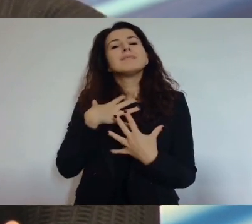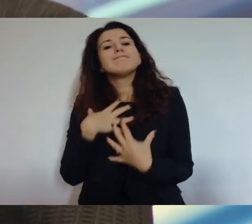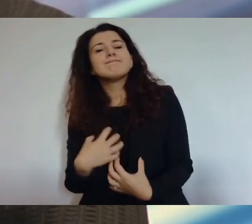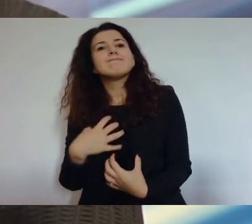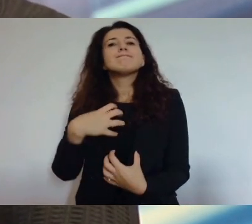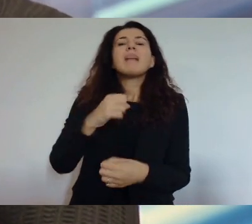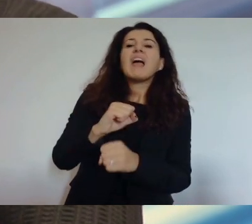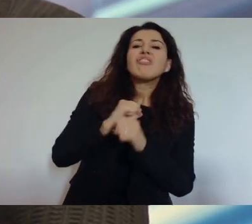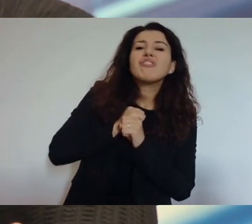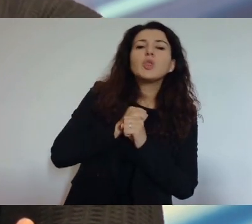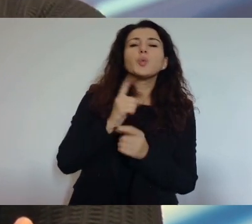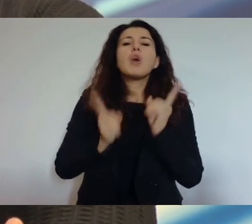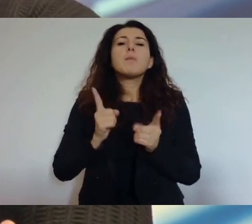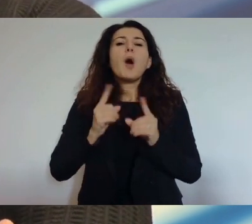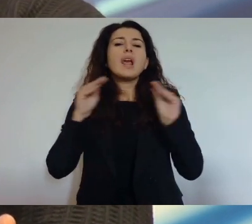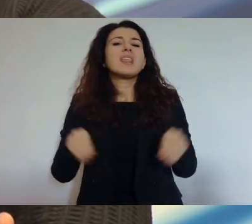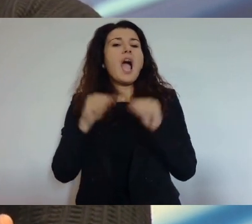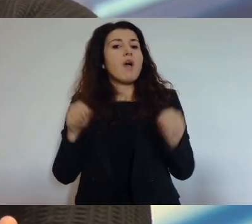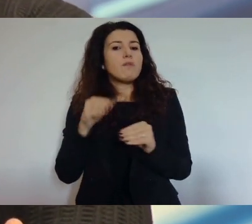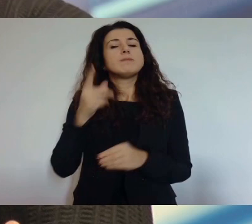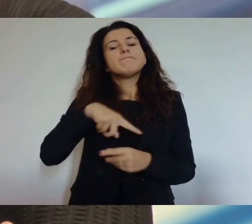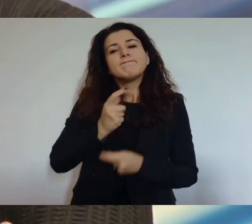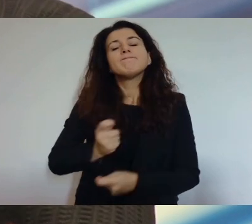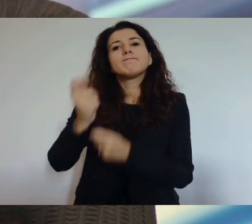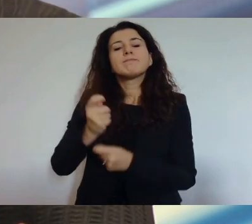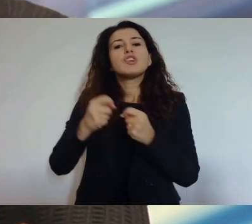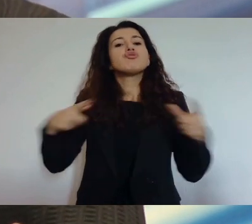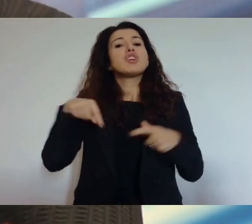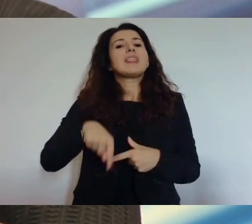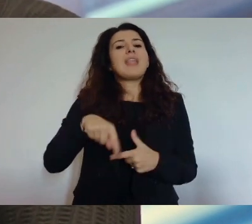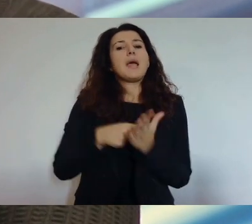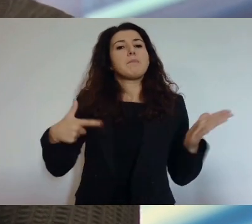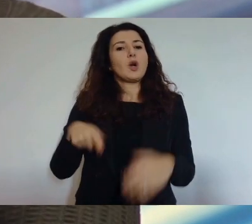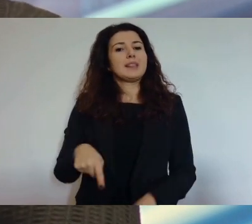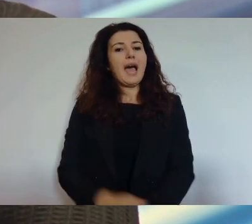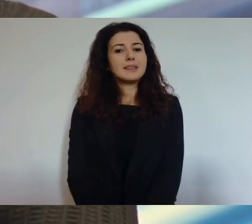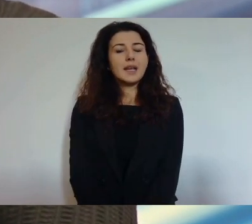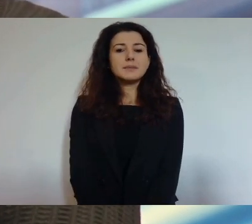a credere nella politica di questa di questa città di questo paese